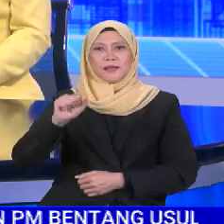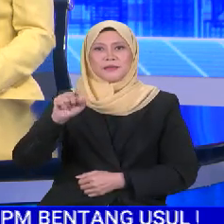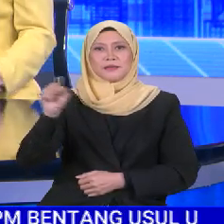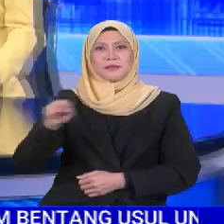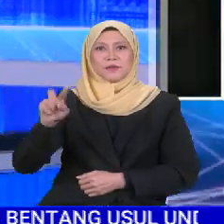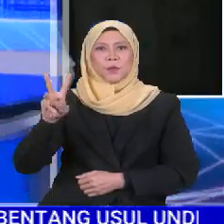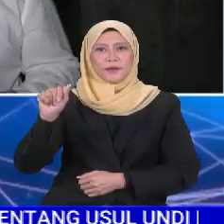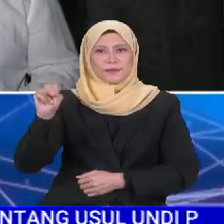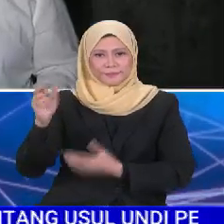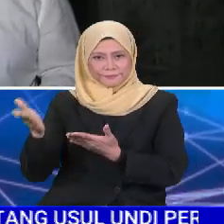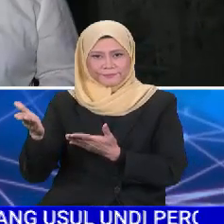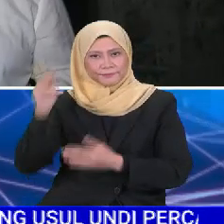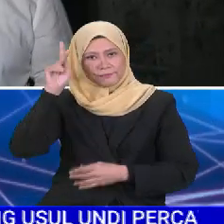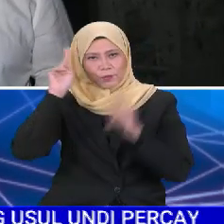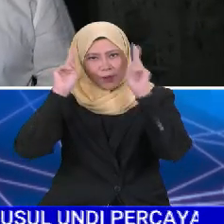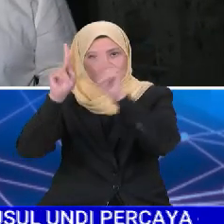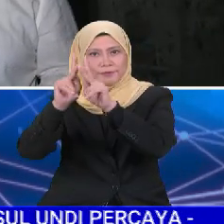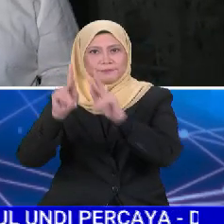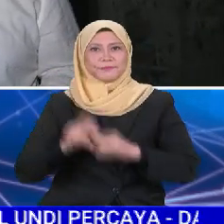Hazwan.